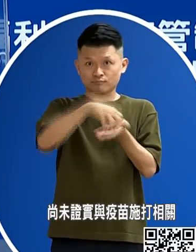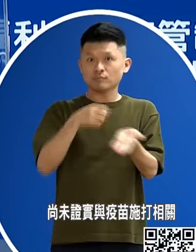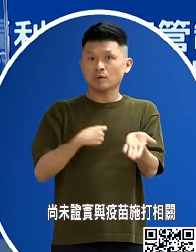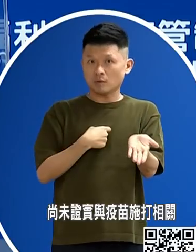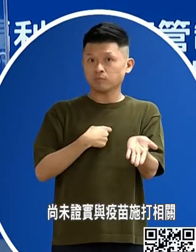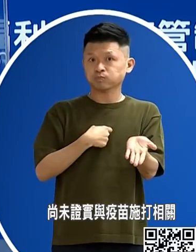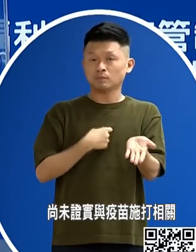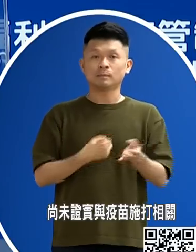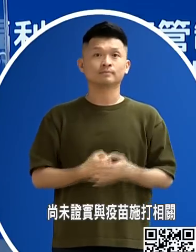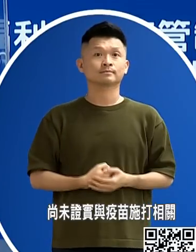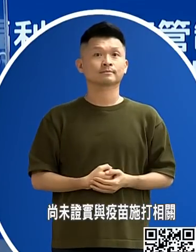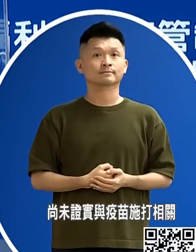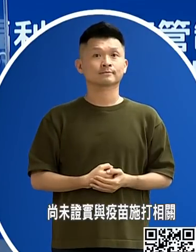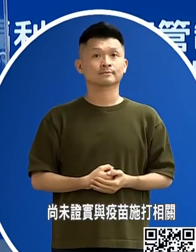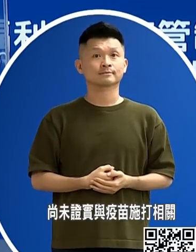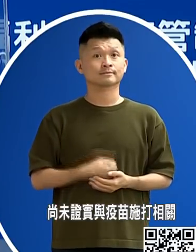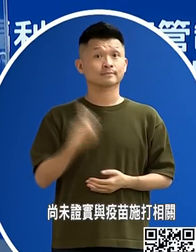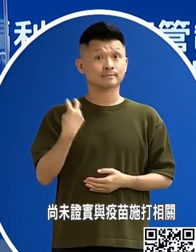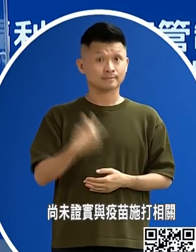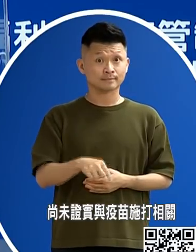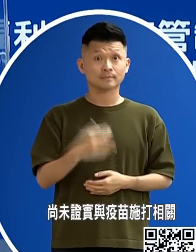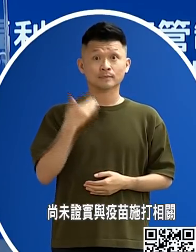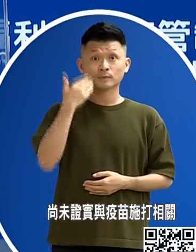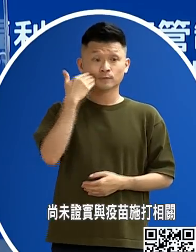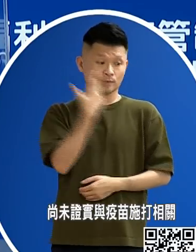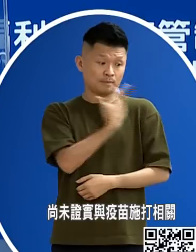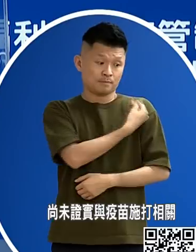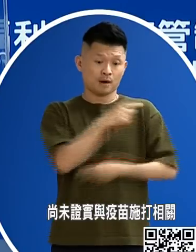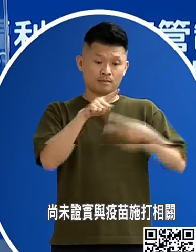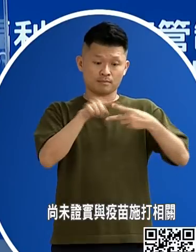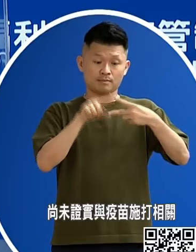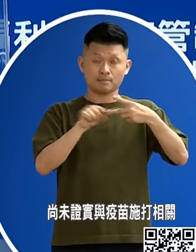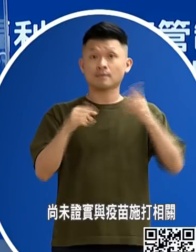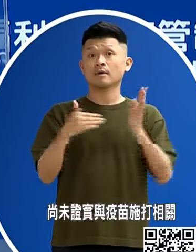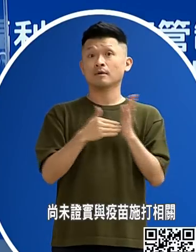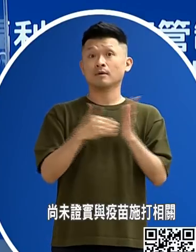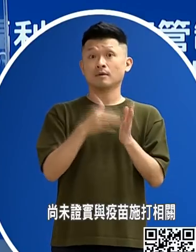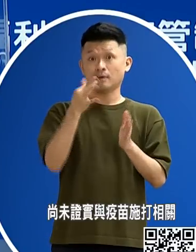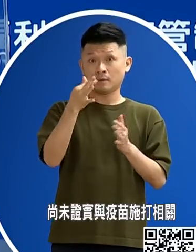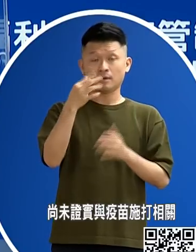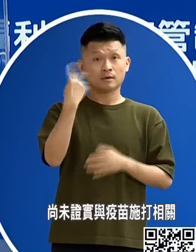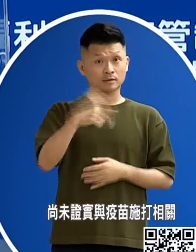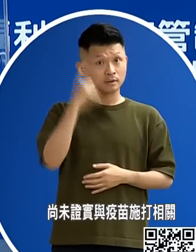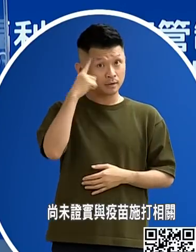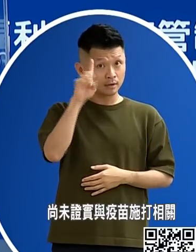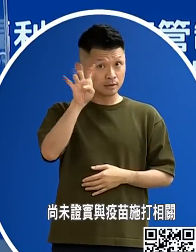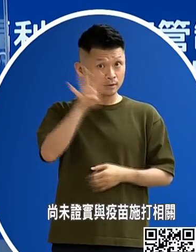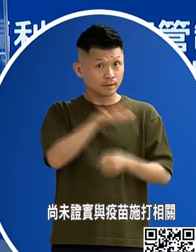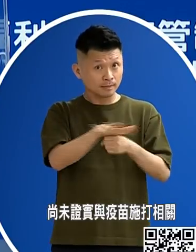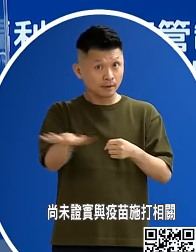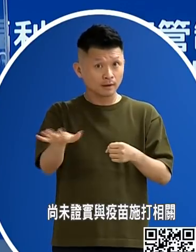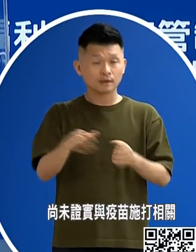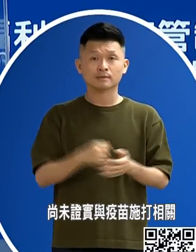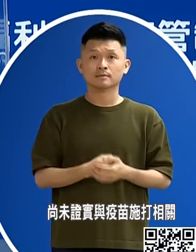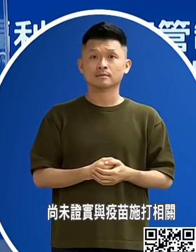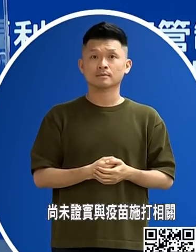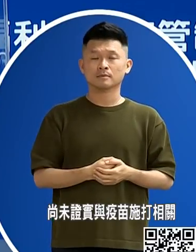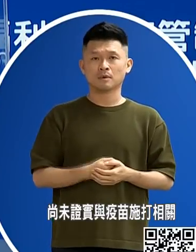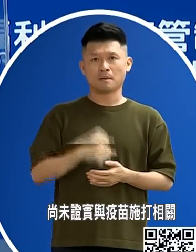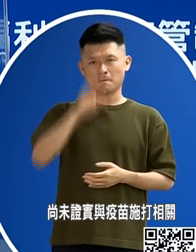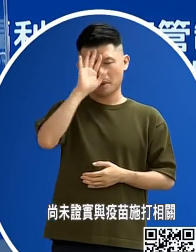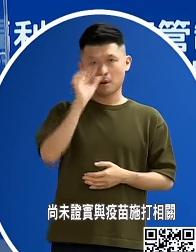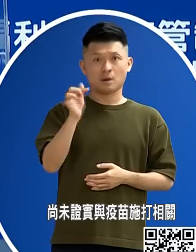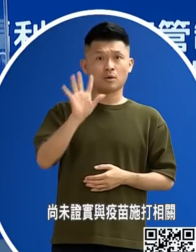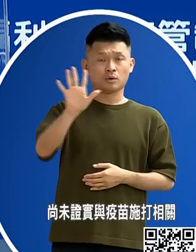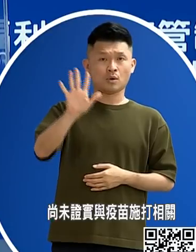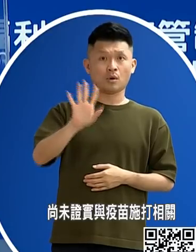明，那当然已经完成接种2剂疫苗满14天的，那或者确定病例